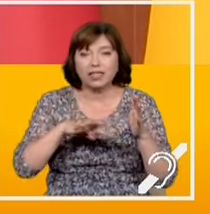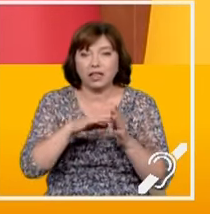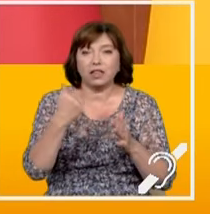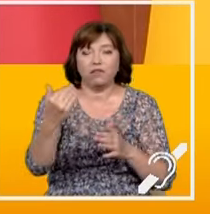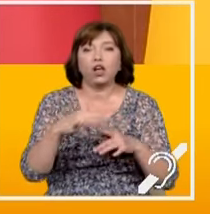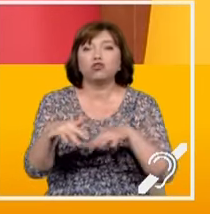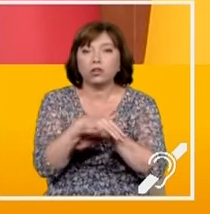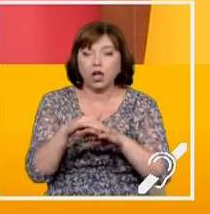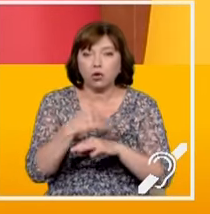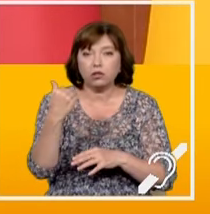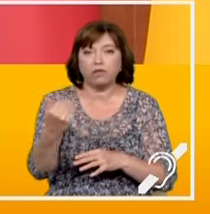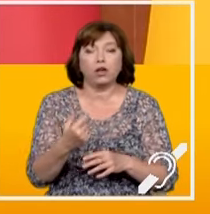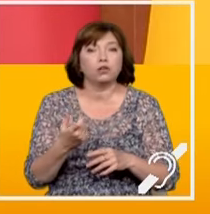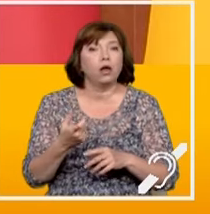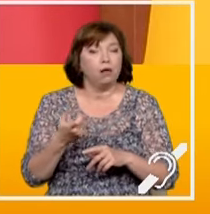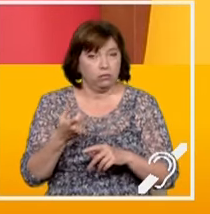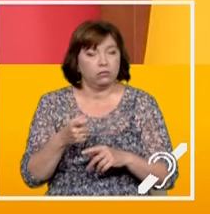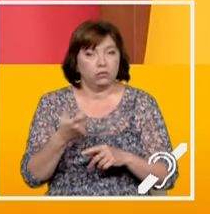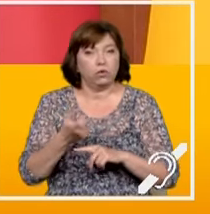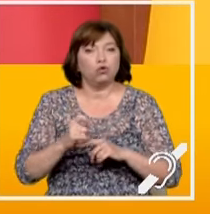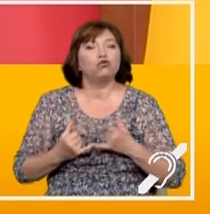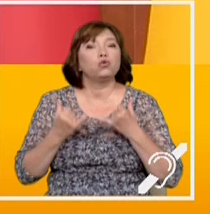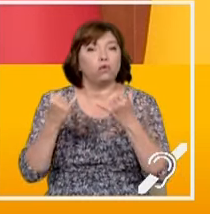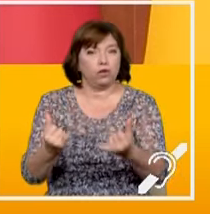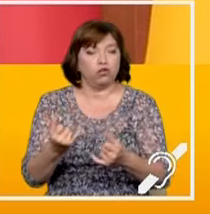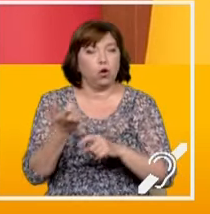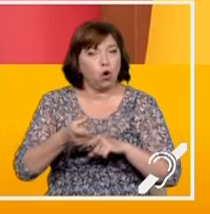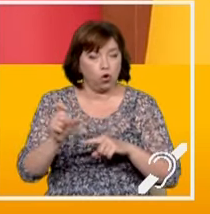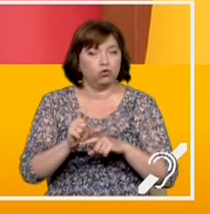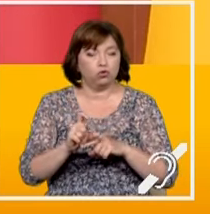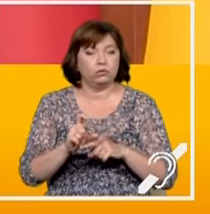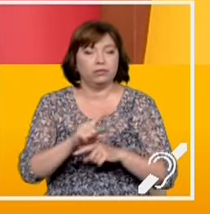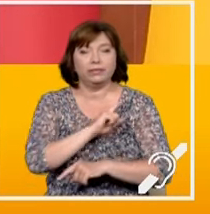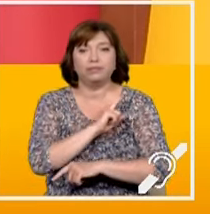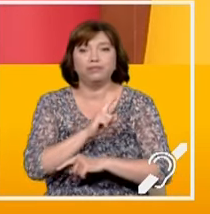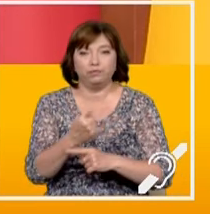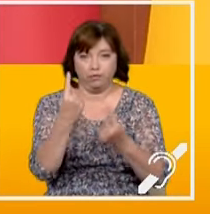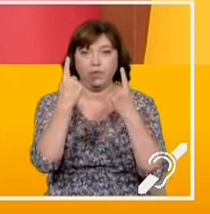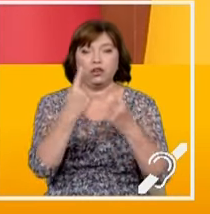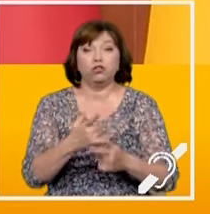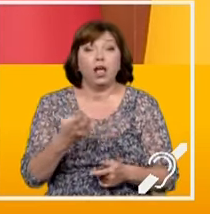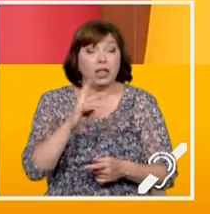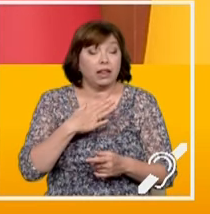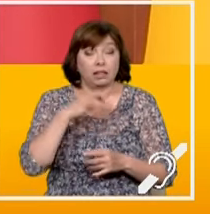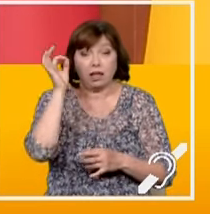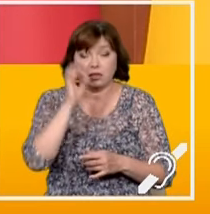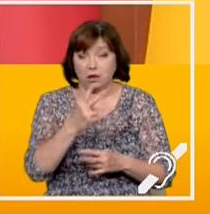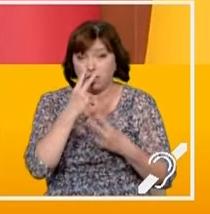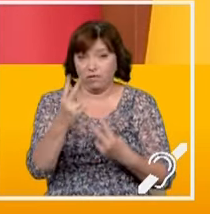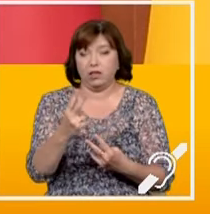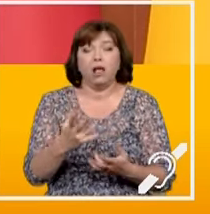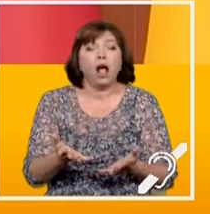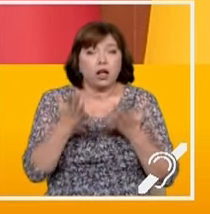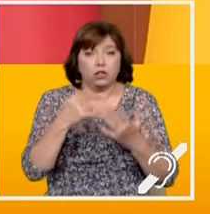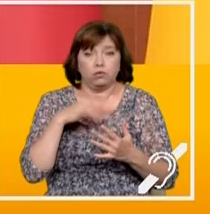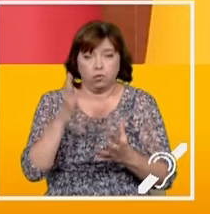poporului dumneavoastră, sunt de cinstit, sunt enorme. Pentru noi în Germania un lucru este clar, sprijinim